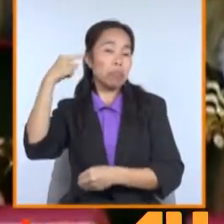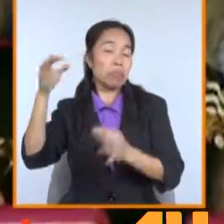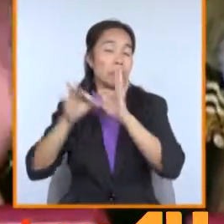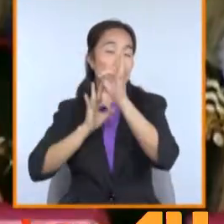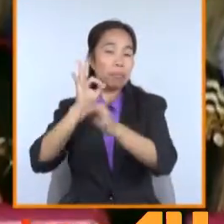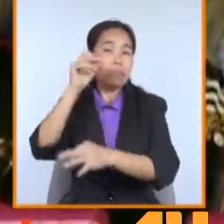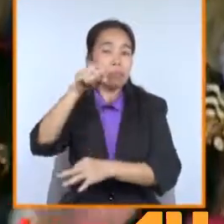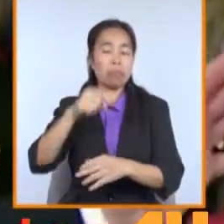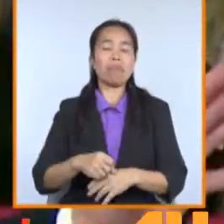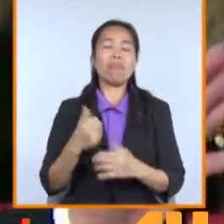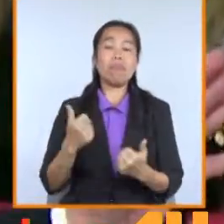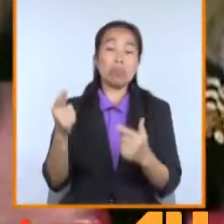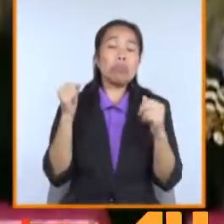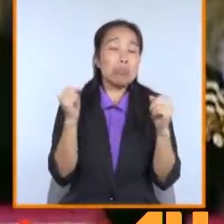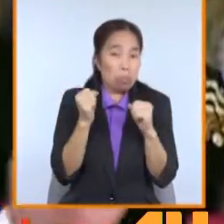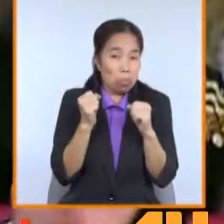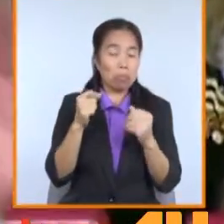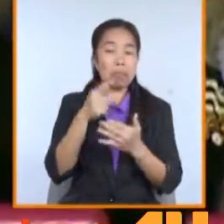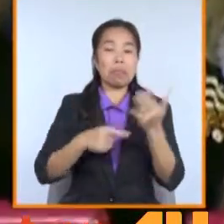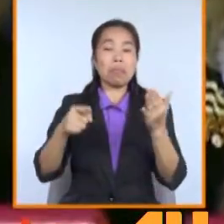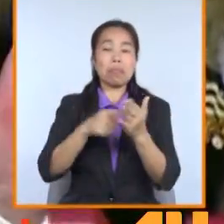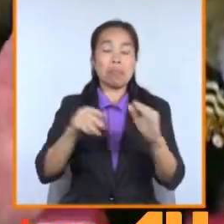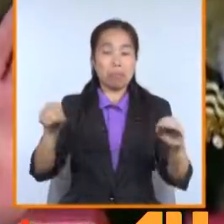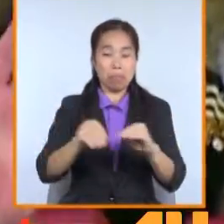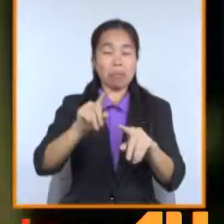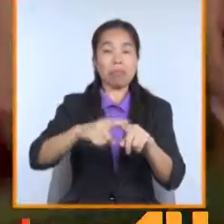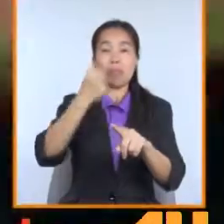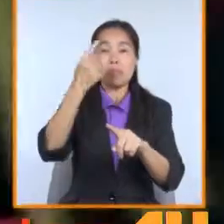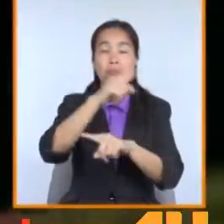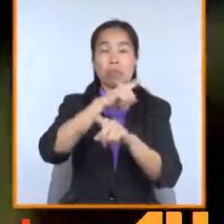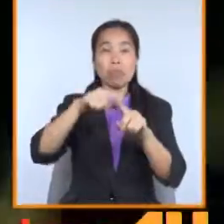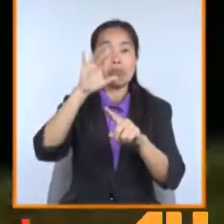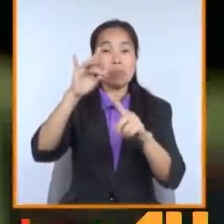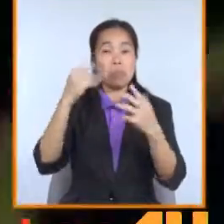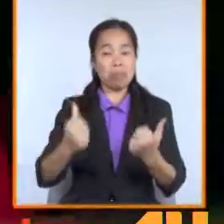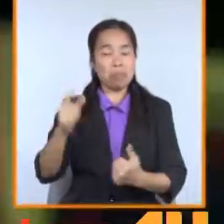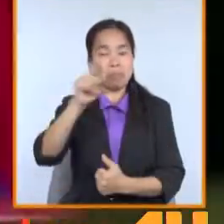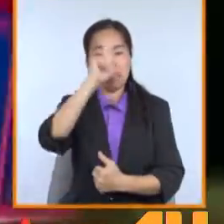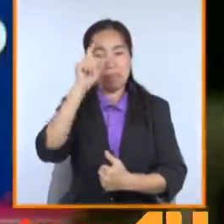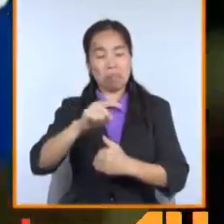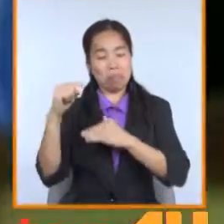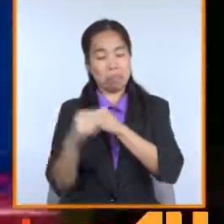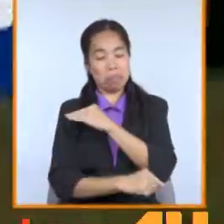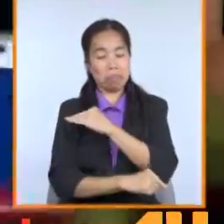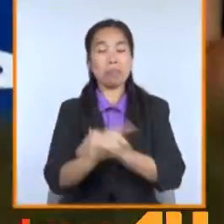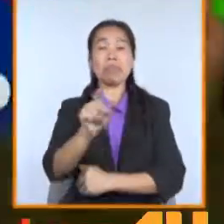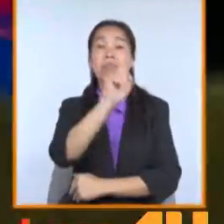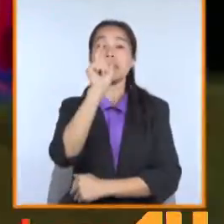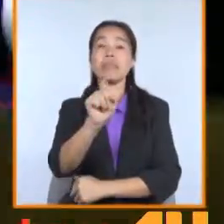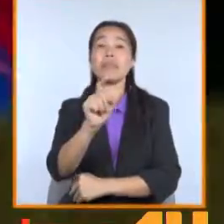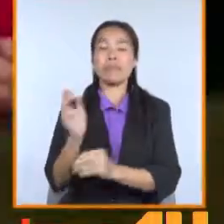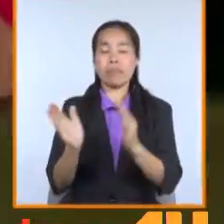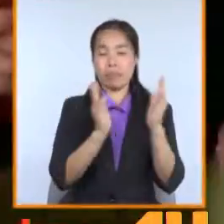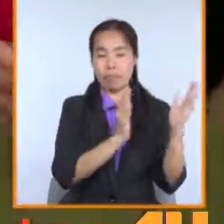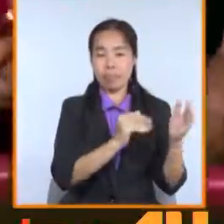ลัวว่าการเลือกท่านที่จะมีขึ้นในวันที่8พฤศจิกายนนี้อาจมีการทุจริตเกิดขึ้นก็ได ้ส่วนฝักฝั่งของพรรคเดโ